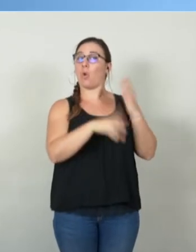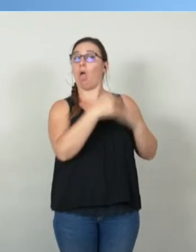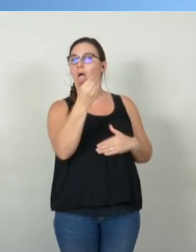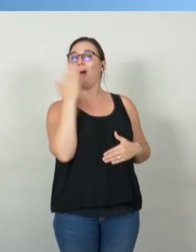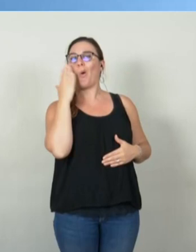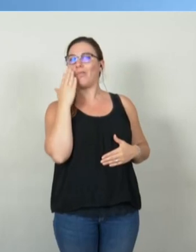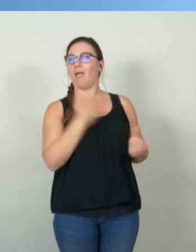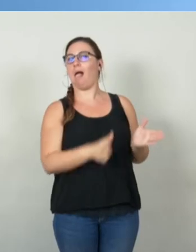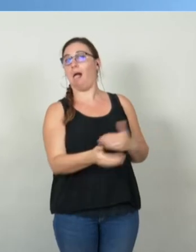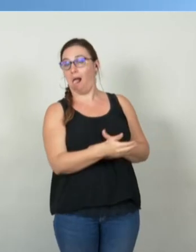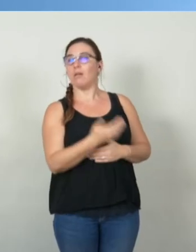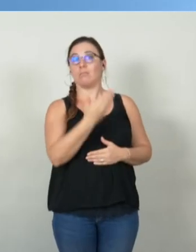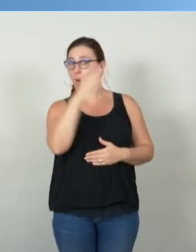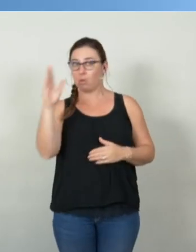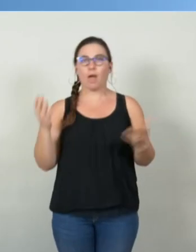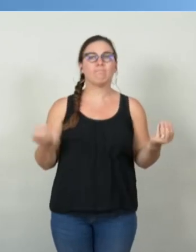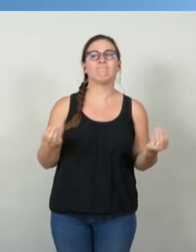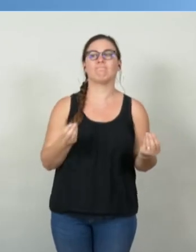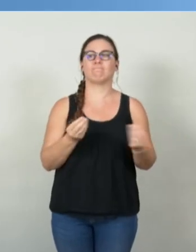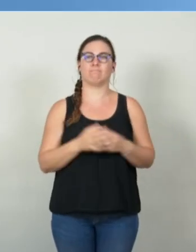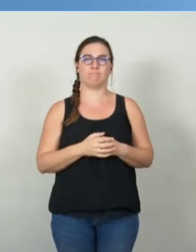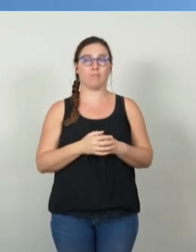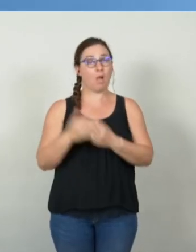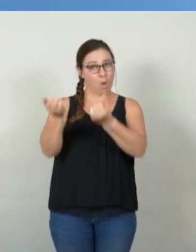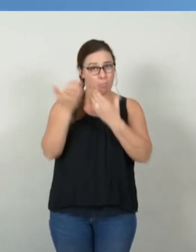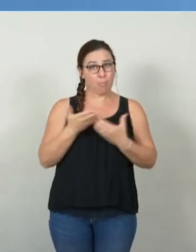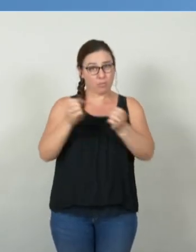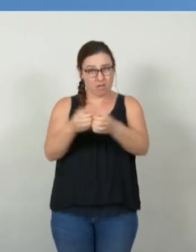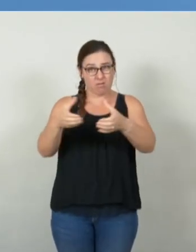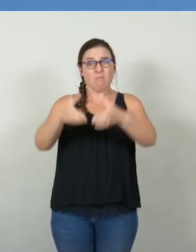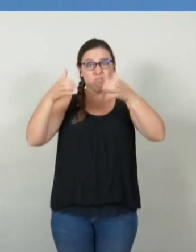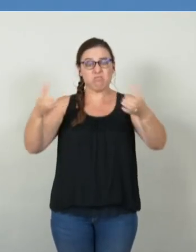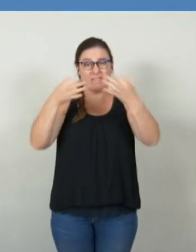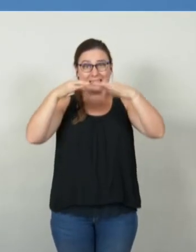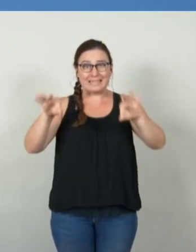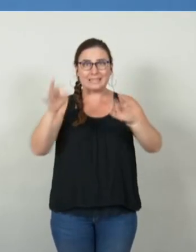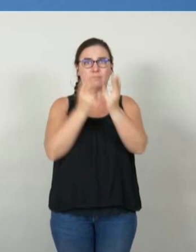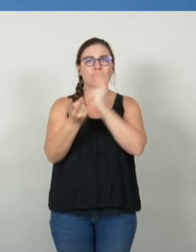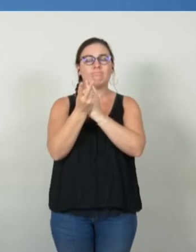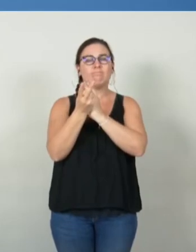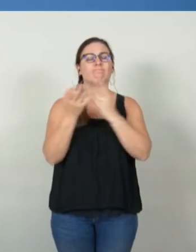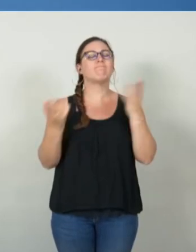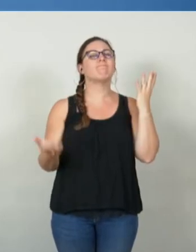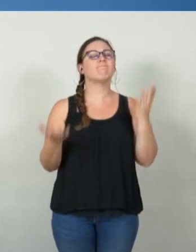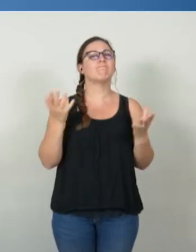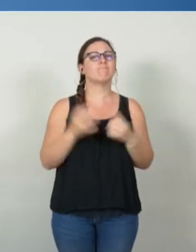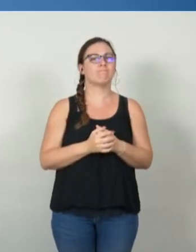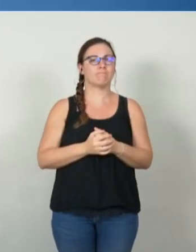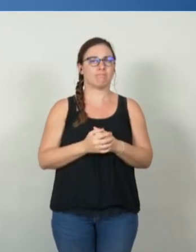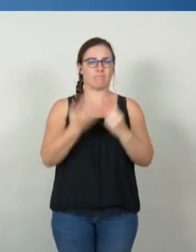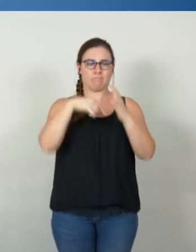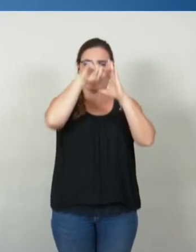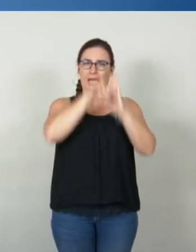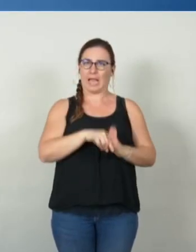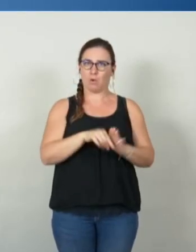pourtant aujourd'hui vous nous proposez qu'il y ait 10 représentants des usagers dans le comité d'avis comme il est bien précisé dans le règlement